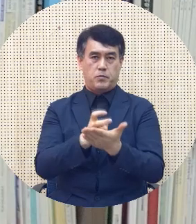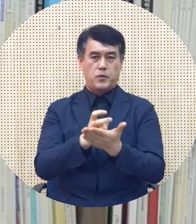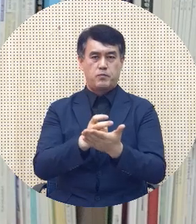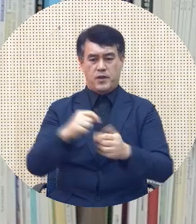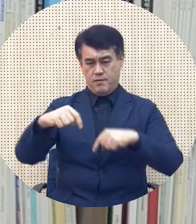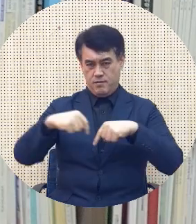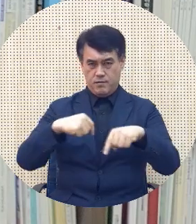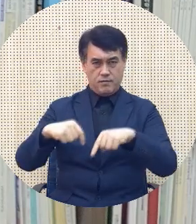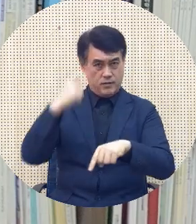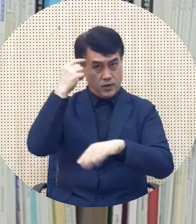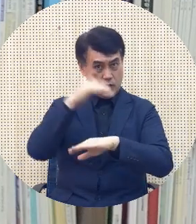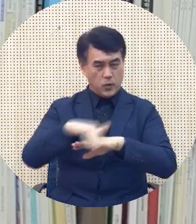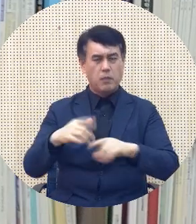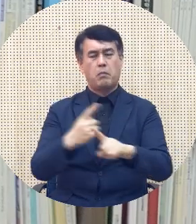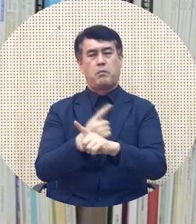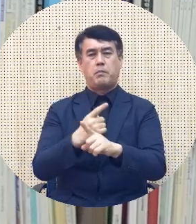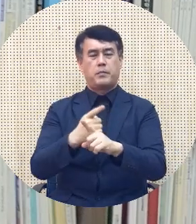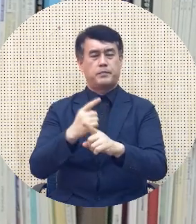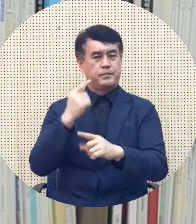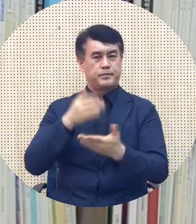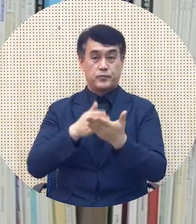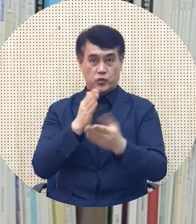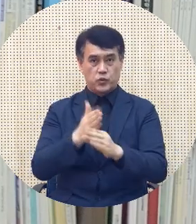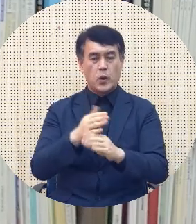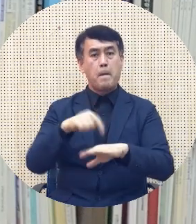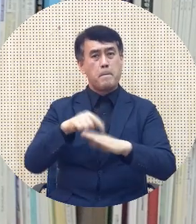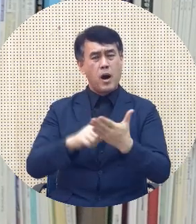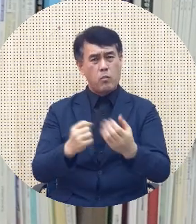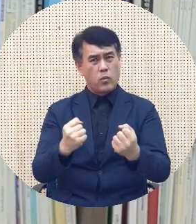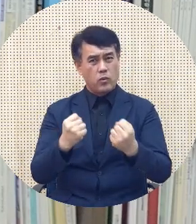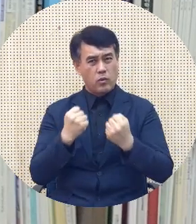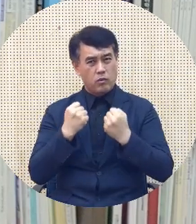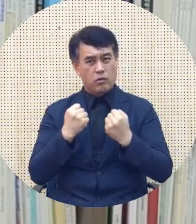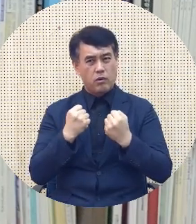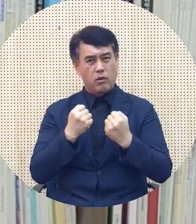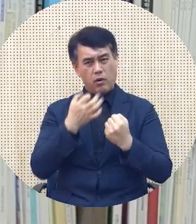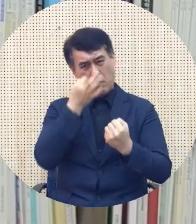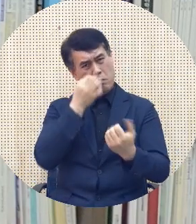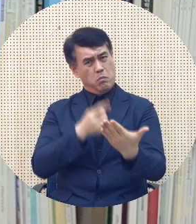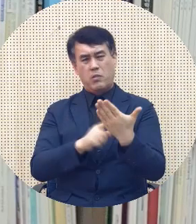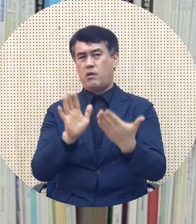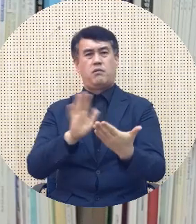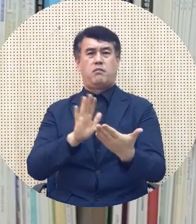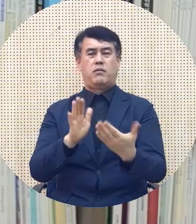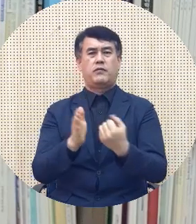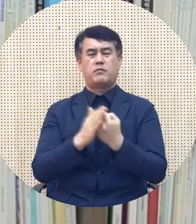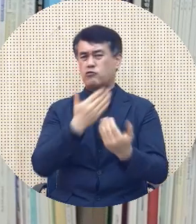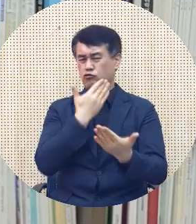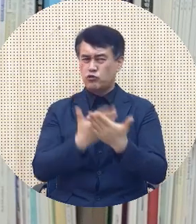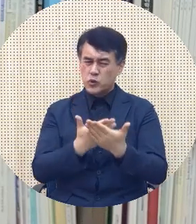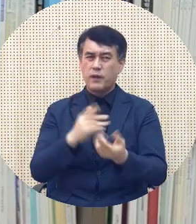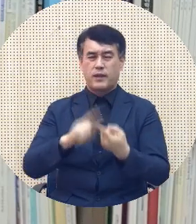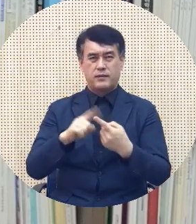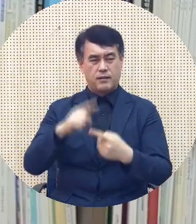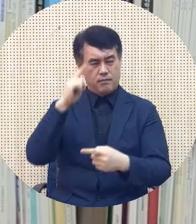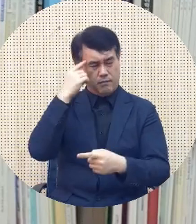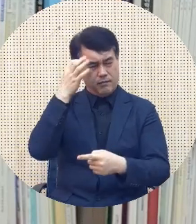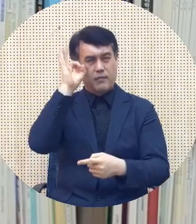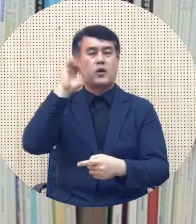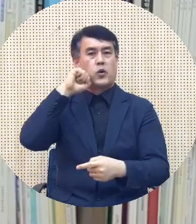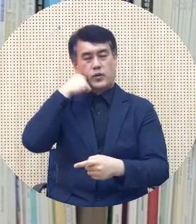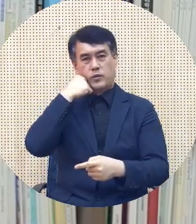위해서 노력해왔습니다. 마음 건강이라는 게 눈에 보이지 않기 때문에 그 중요성을 인식하기 어렵고 정치의